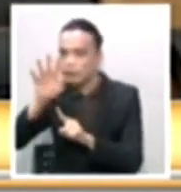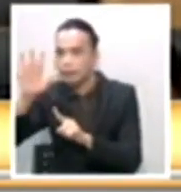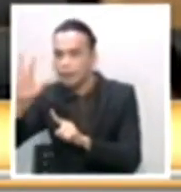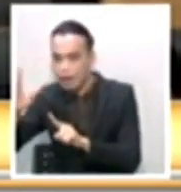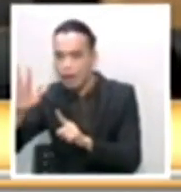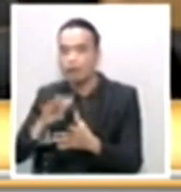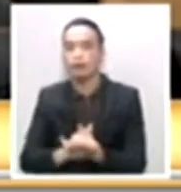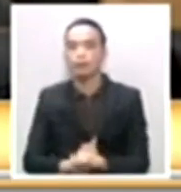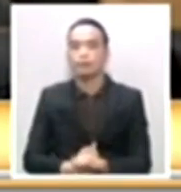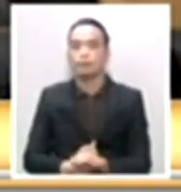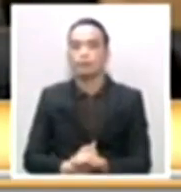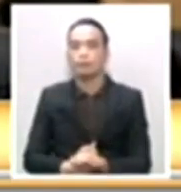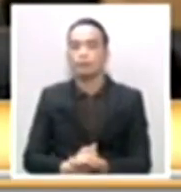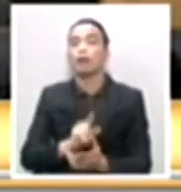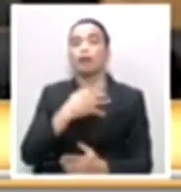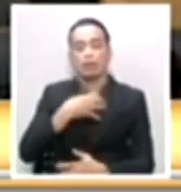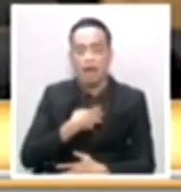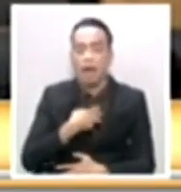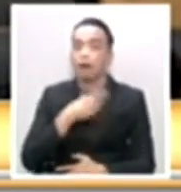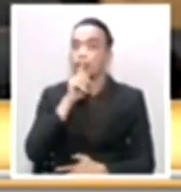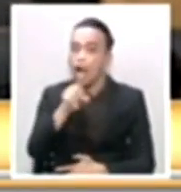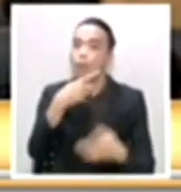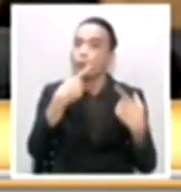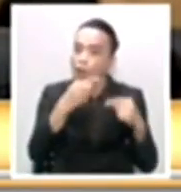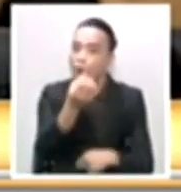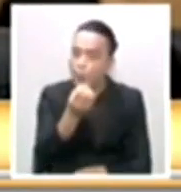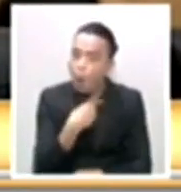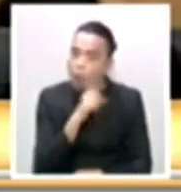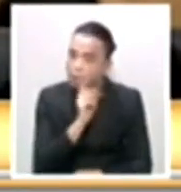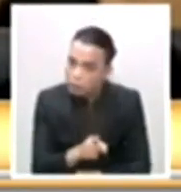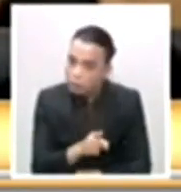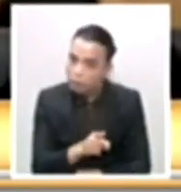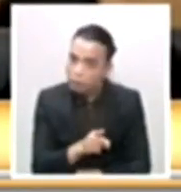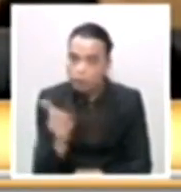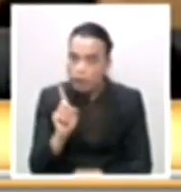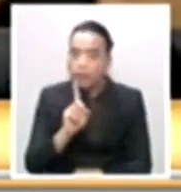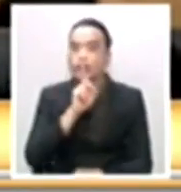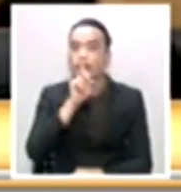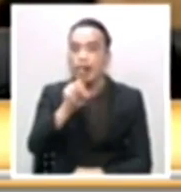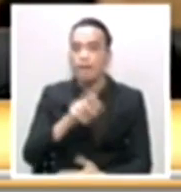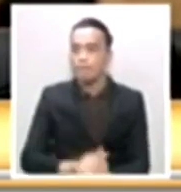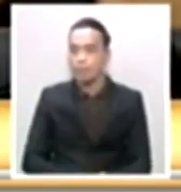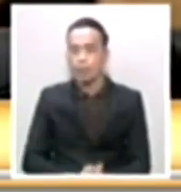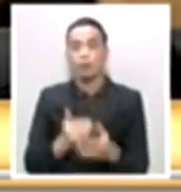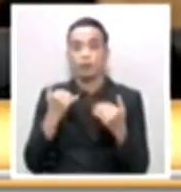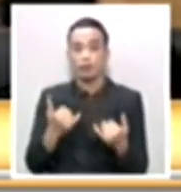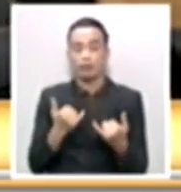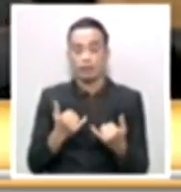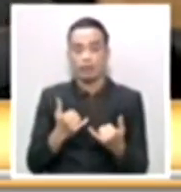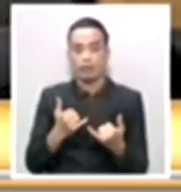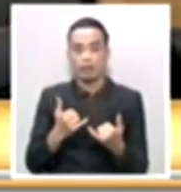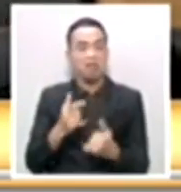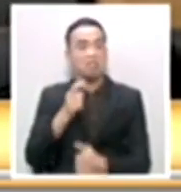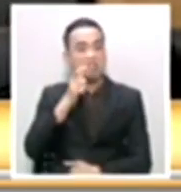อยากให้ท่านตอบว่าเป็นจริงหรือไม่และการจัดทำผังเมืองที่ใหญ่ขนาดนี้โครงการใหญ่ขนา